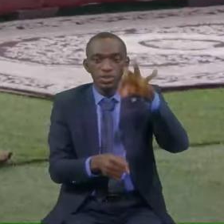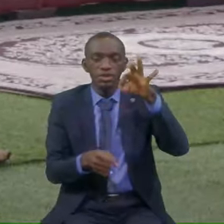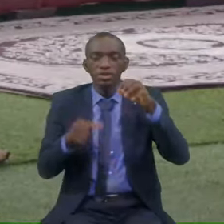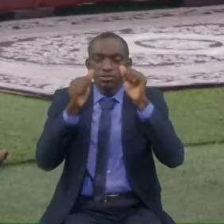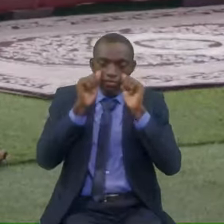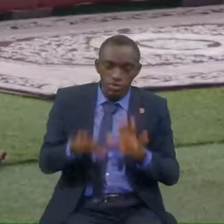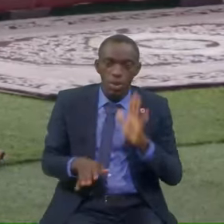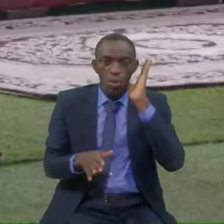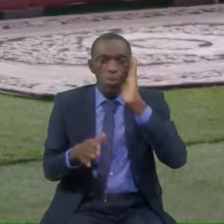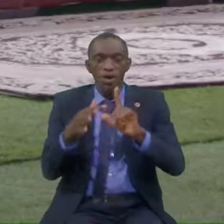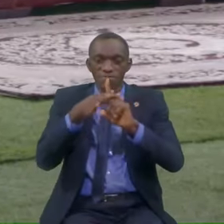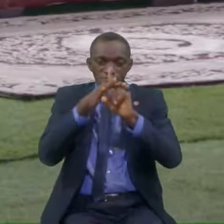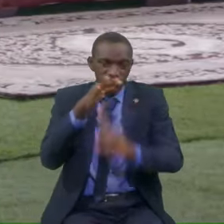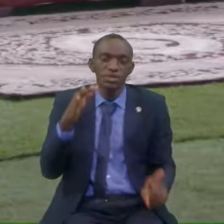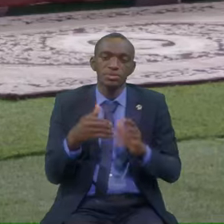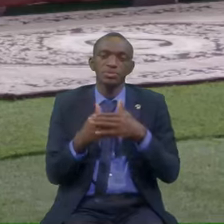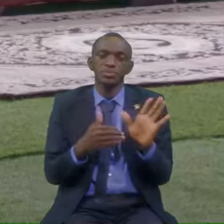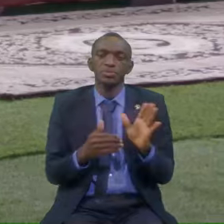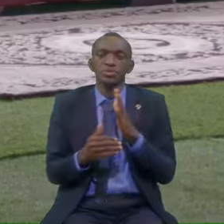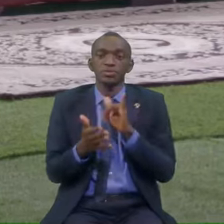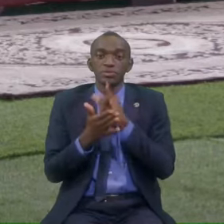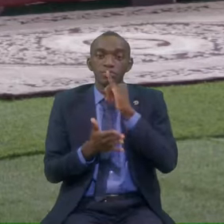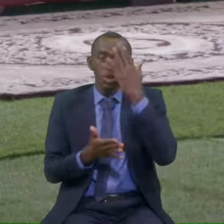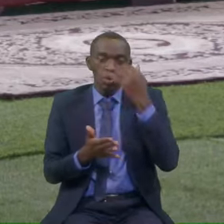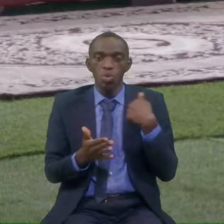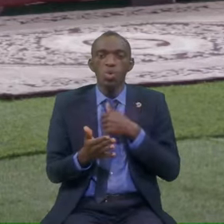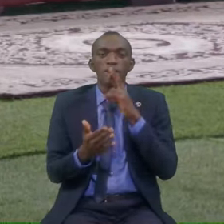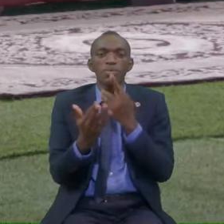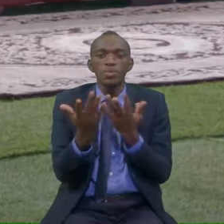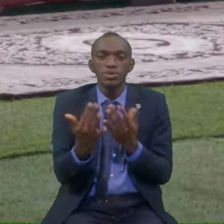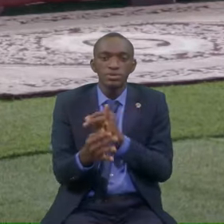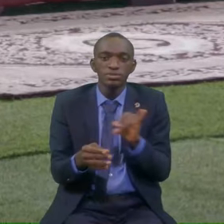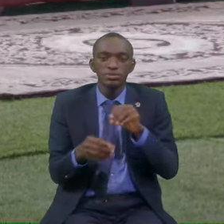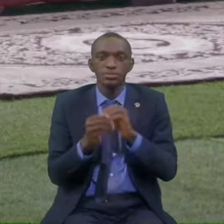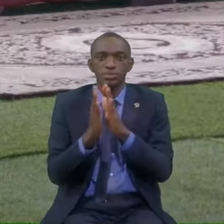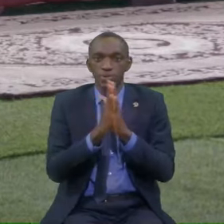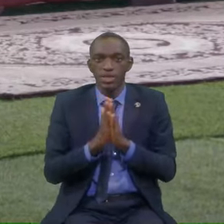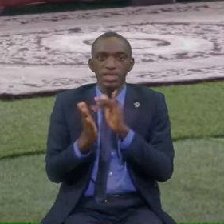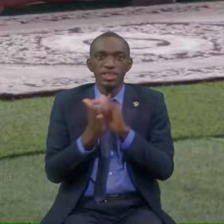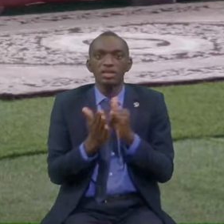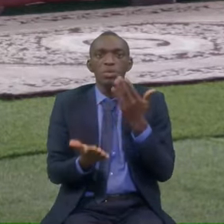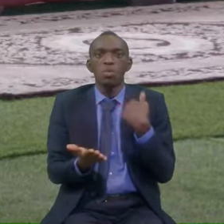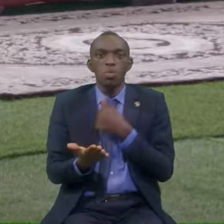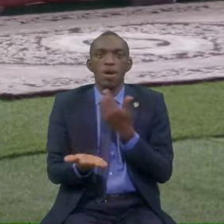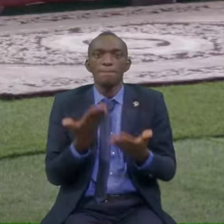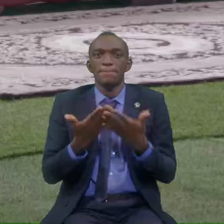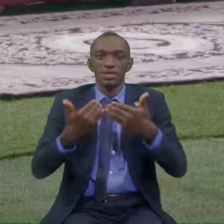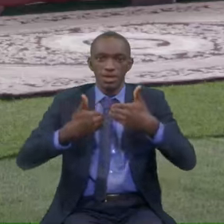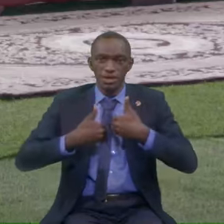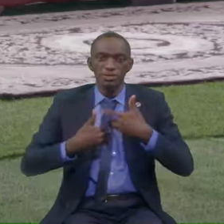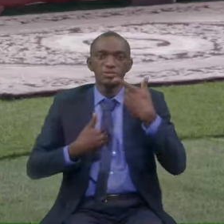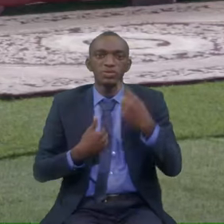la fatigue va disparaître. Nous confions dans la prière pour avoir